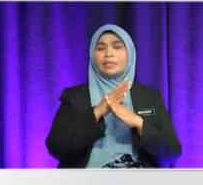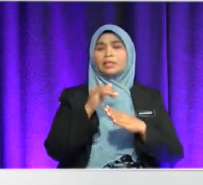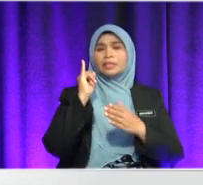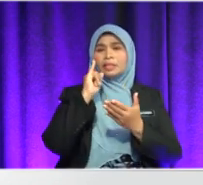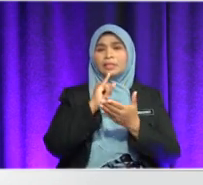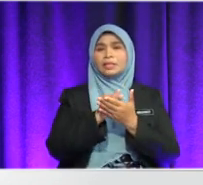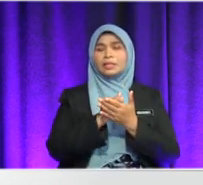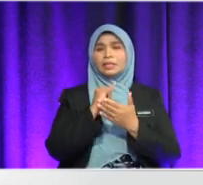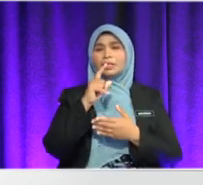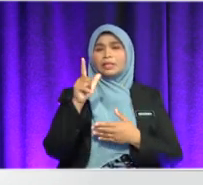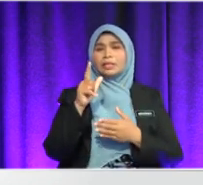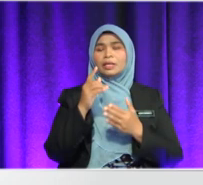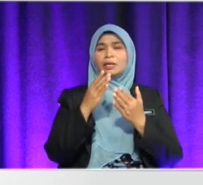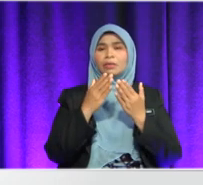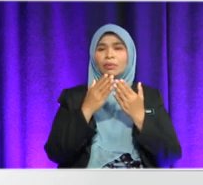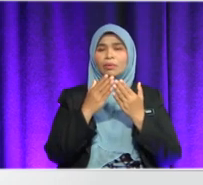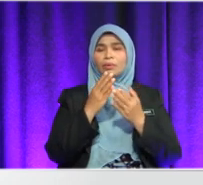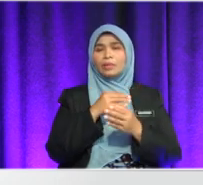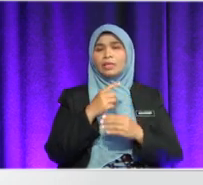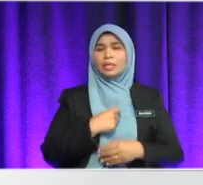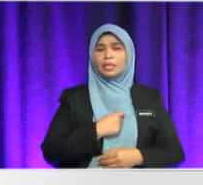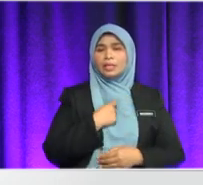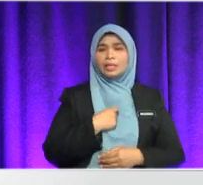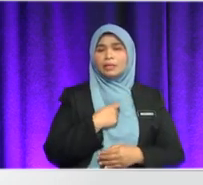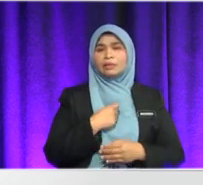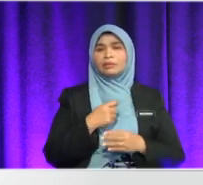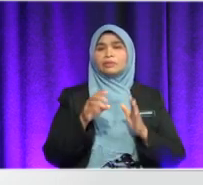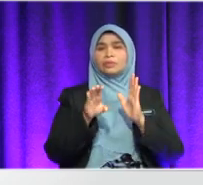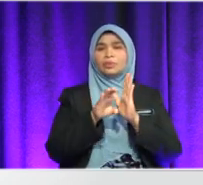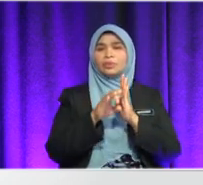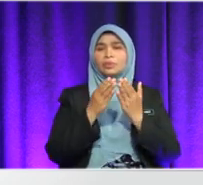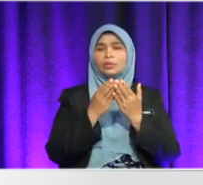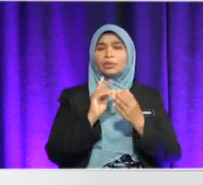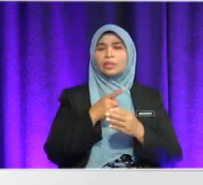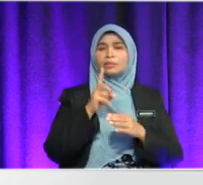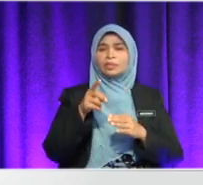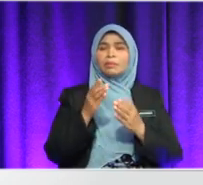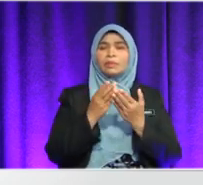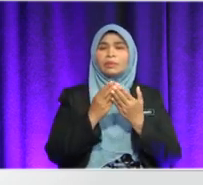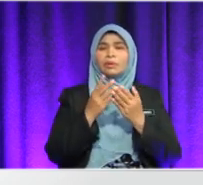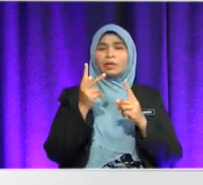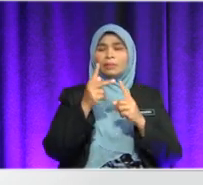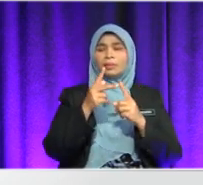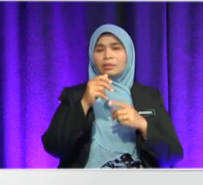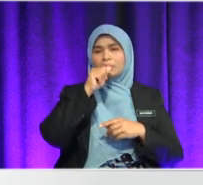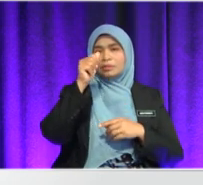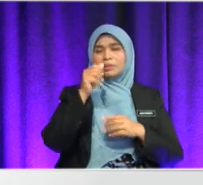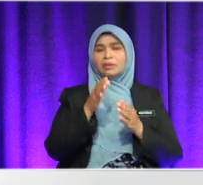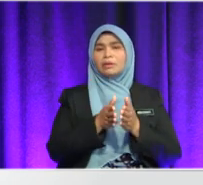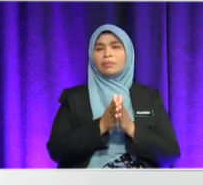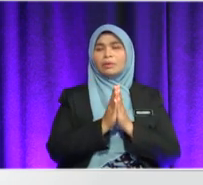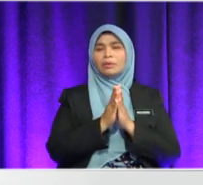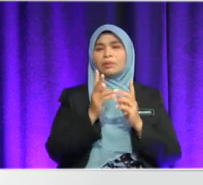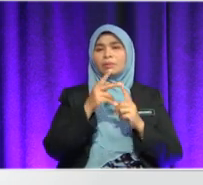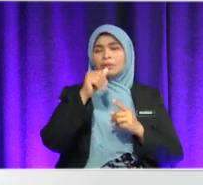adalah doa dan Taubat doa kepada Allah dan memohon petunjuk allah sebenarnya